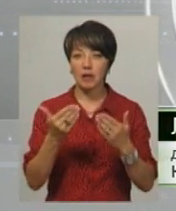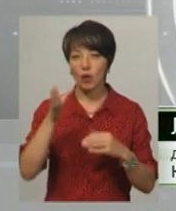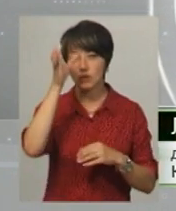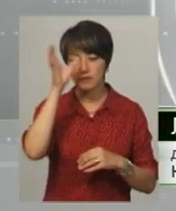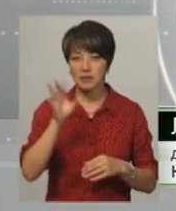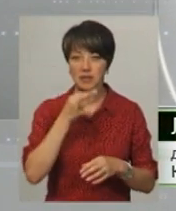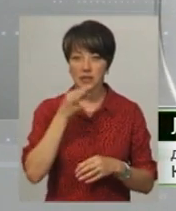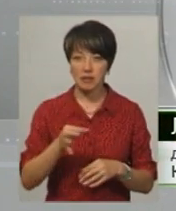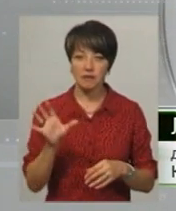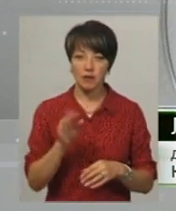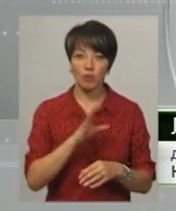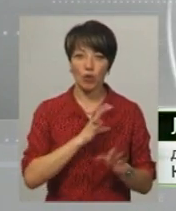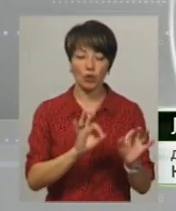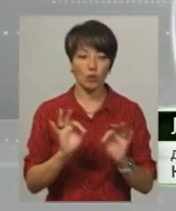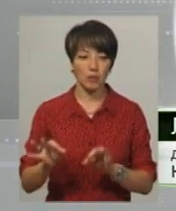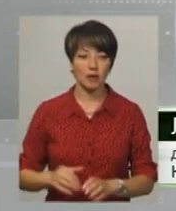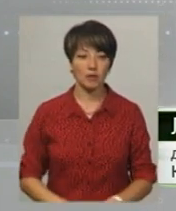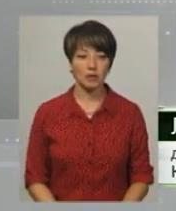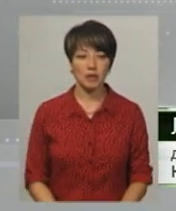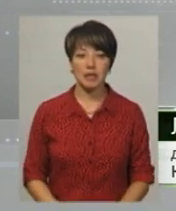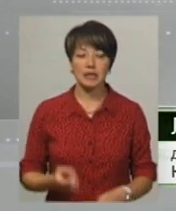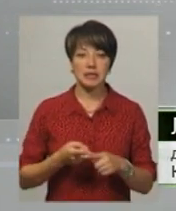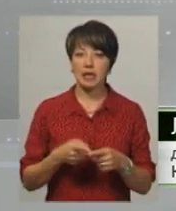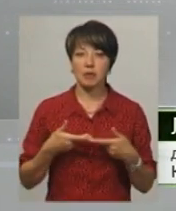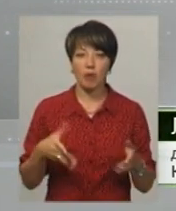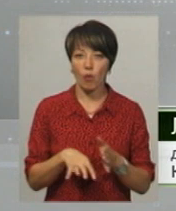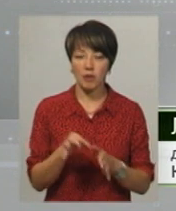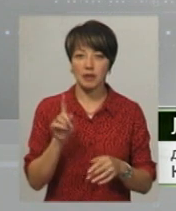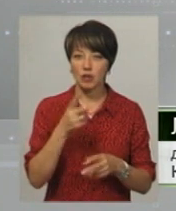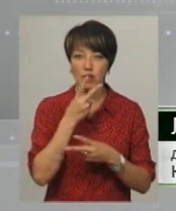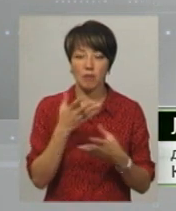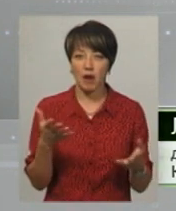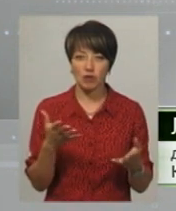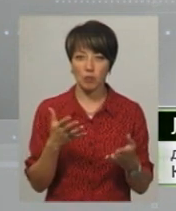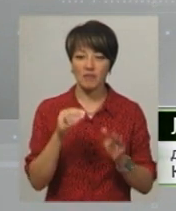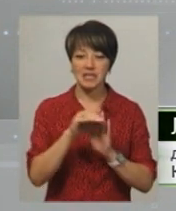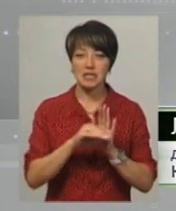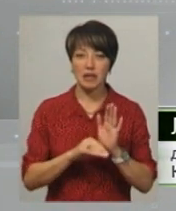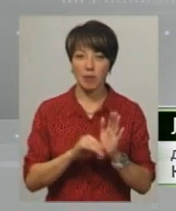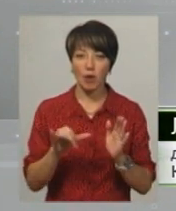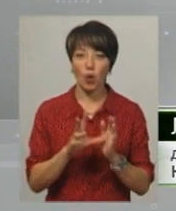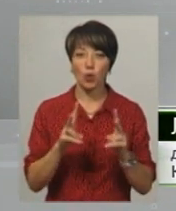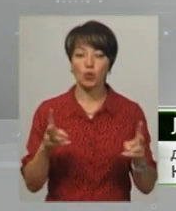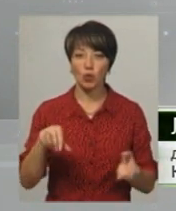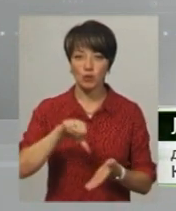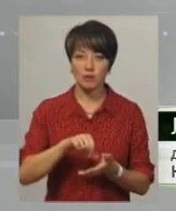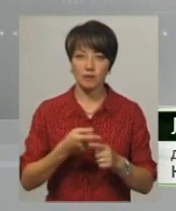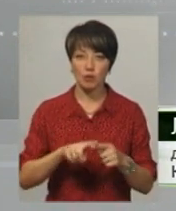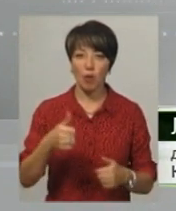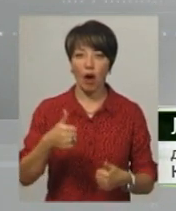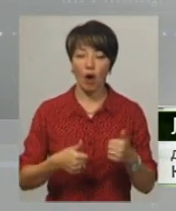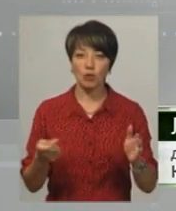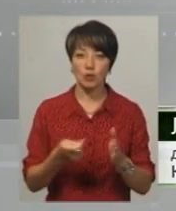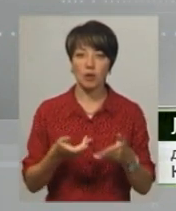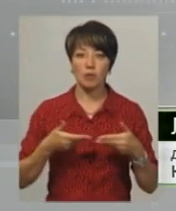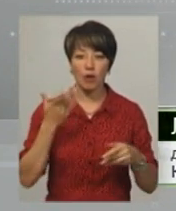освіту, всі сказали, що все було нормально. Це не ми обрали. Ми навіть не бачимо в Прозоро, хто приймає участь в аукціоні.